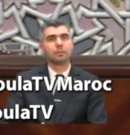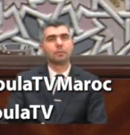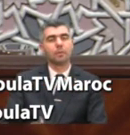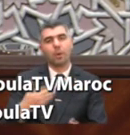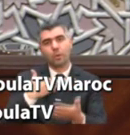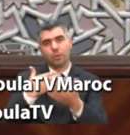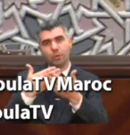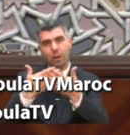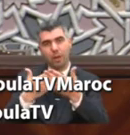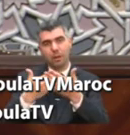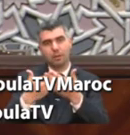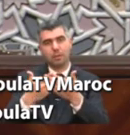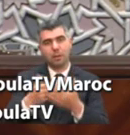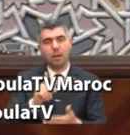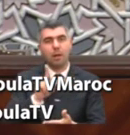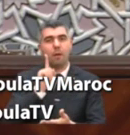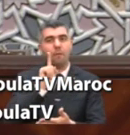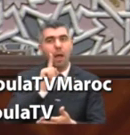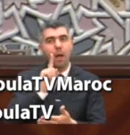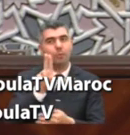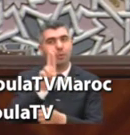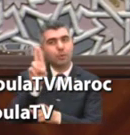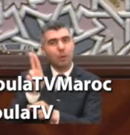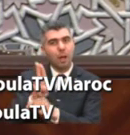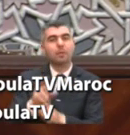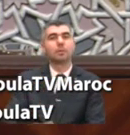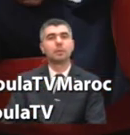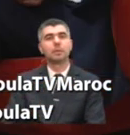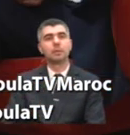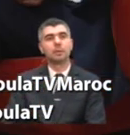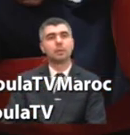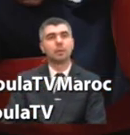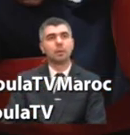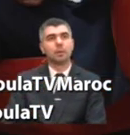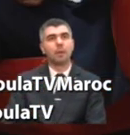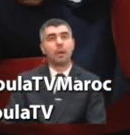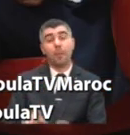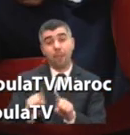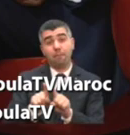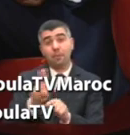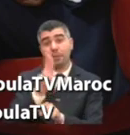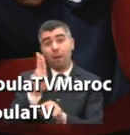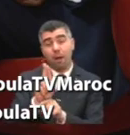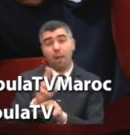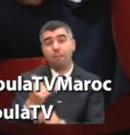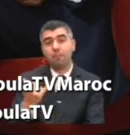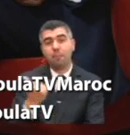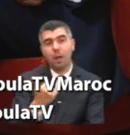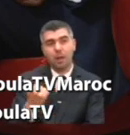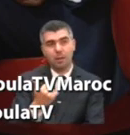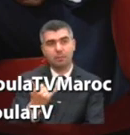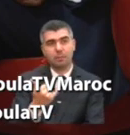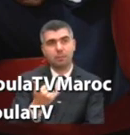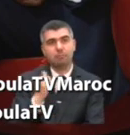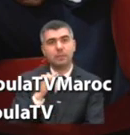شكرا سيدة النائبة المحترمة. هذا من الأسئلة المهمة التي تدفع بنا